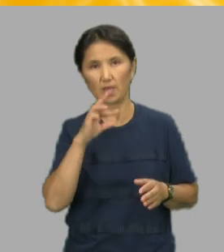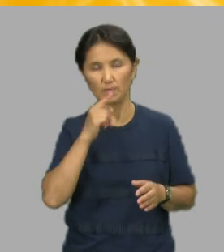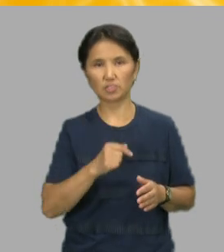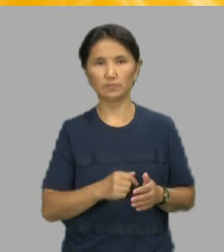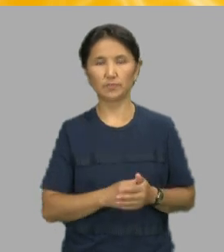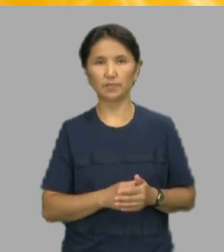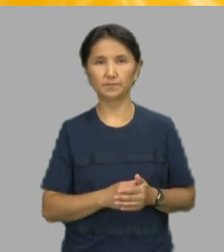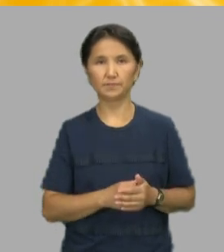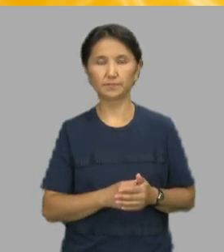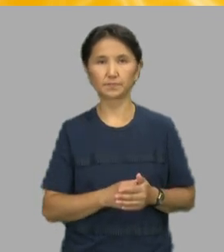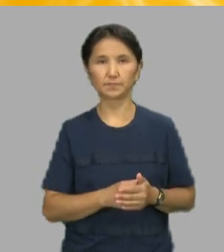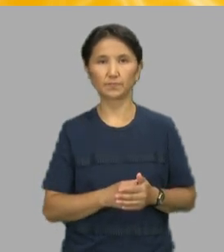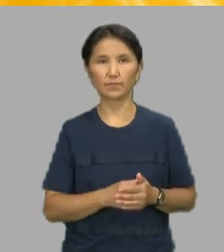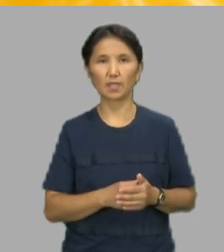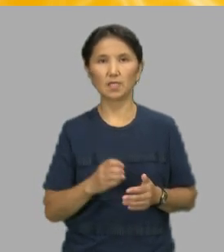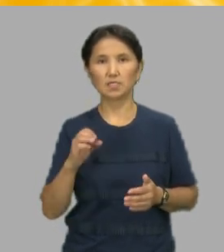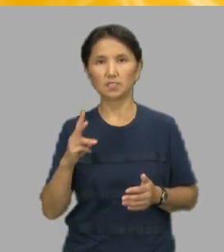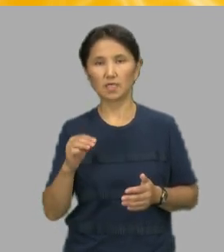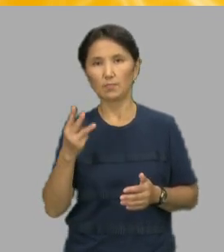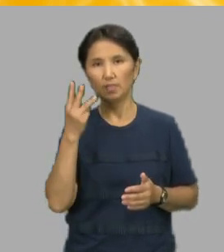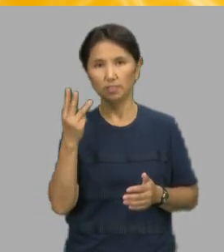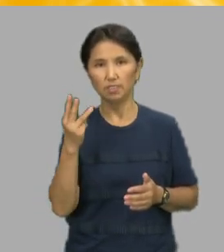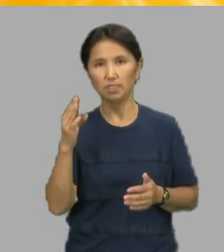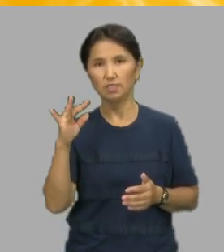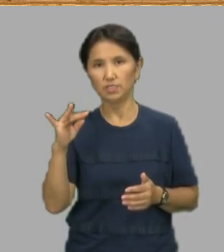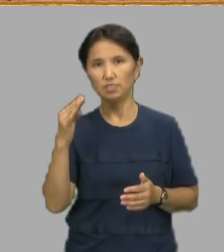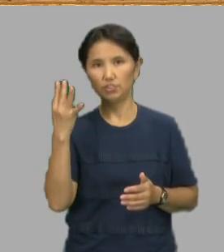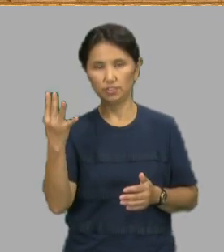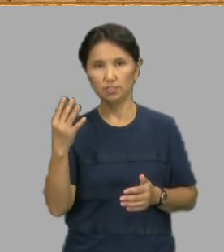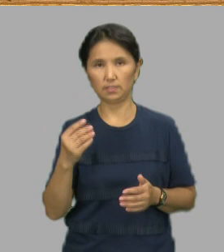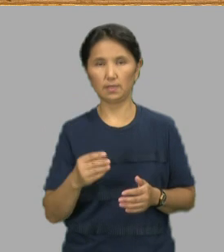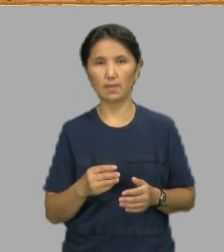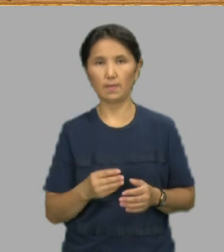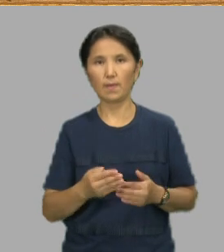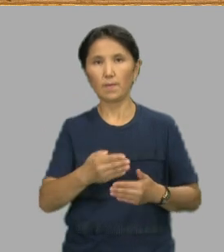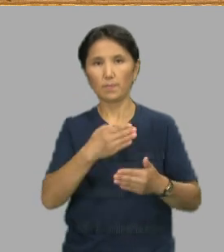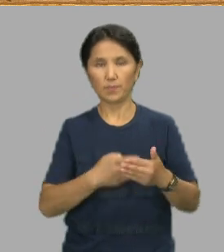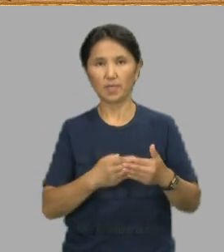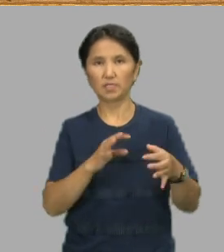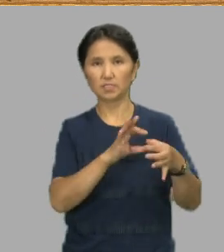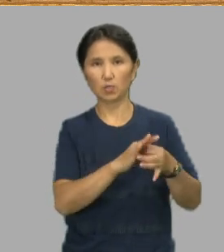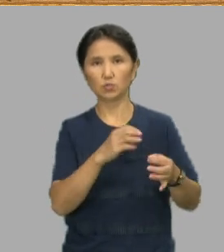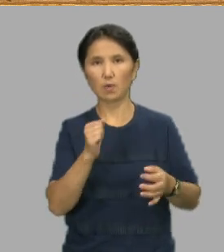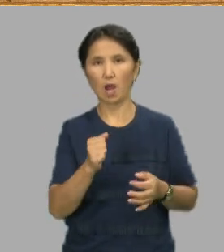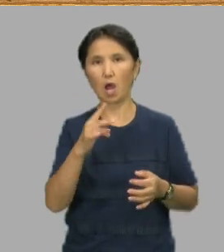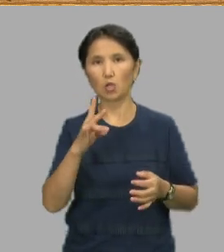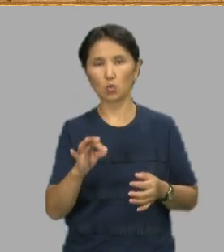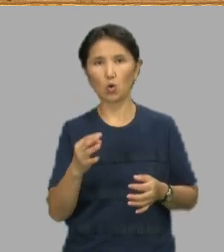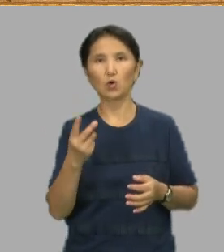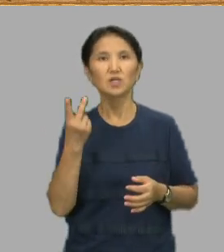ошибки. Схема 3 и 4. Перед союзами «а»,